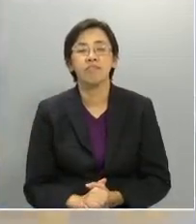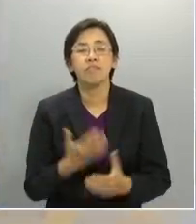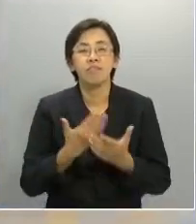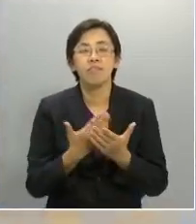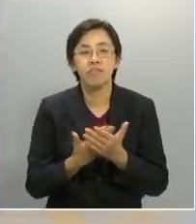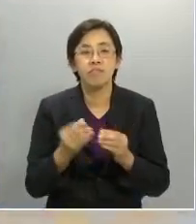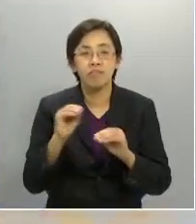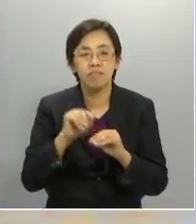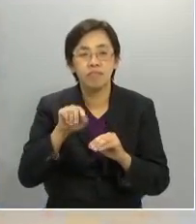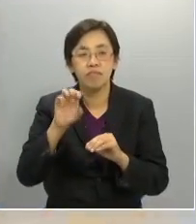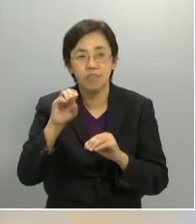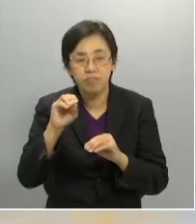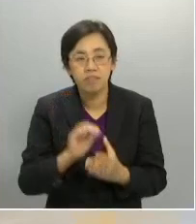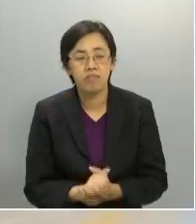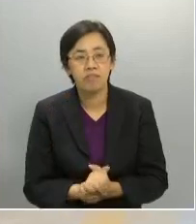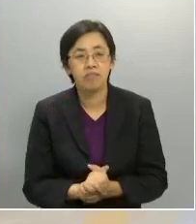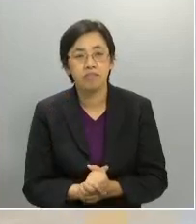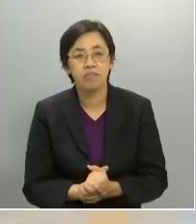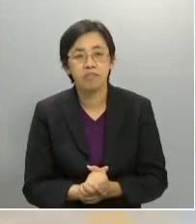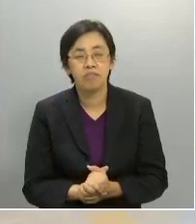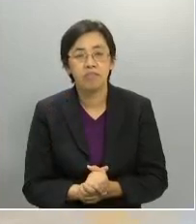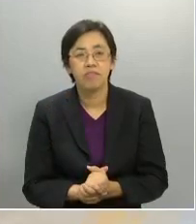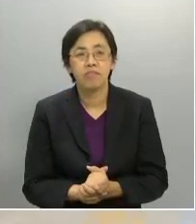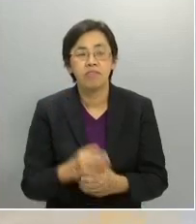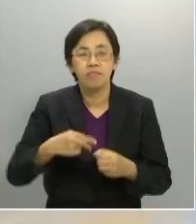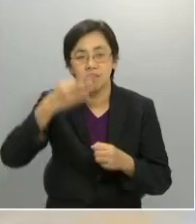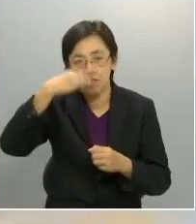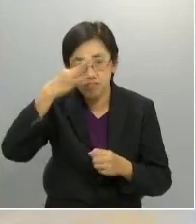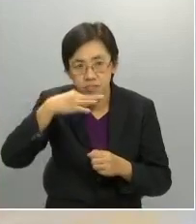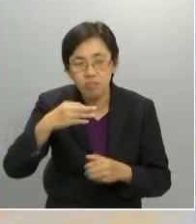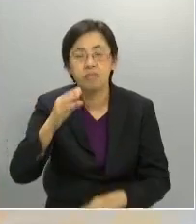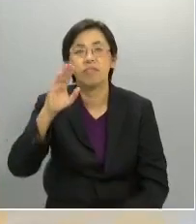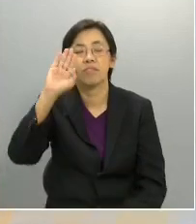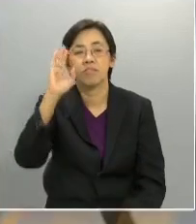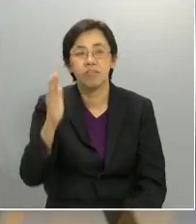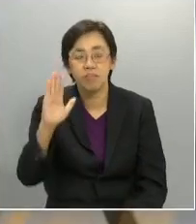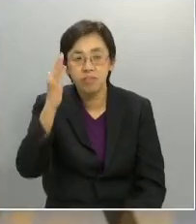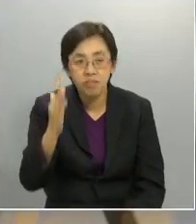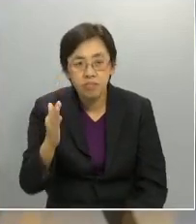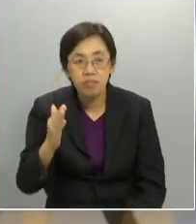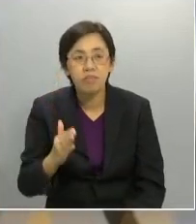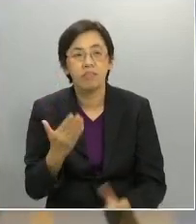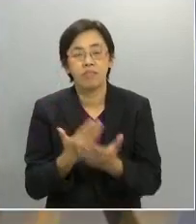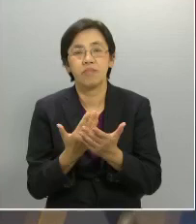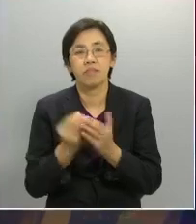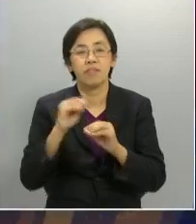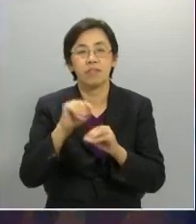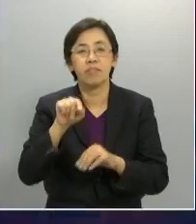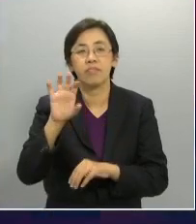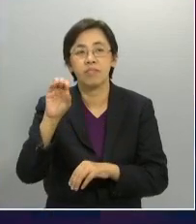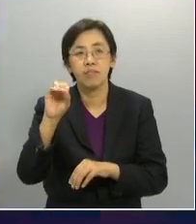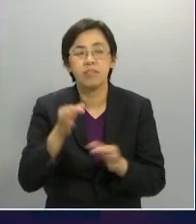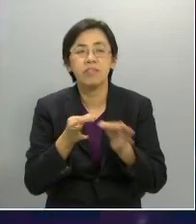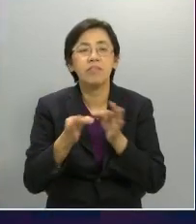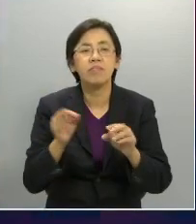50สตางค์ปั๊มปตทกับบางจากตัวเลขก็จะเห็นอยู่หน้าจอนะครับขึ้น 50สตางค์เราคงไม่ต้องอธิบาย